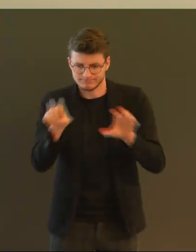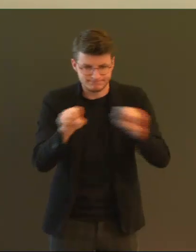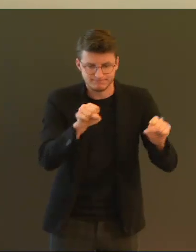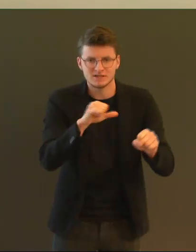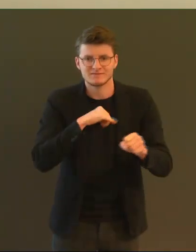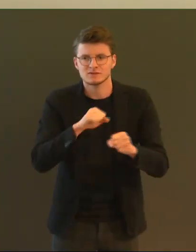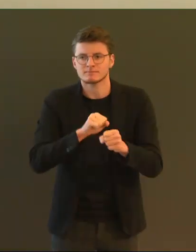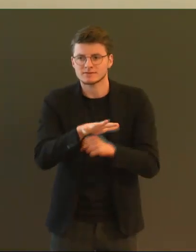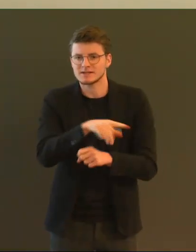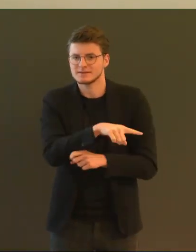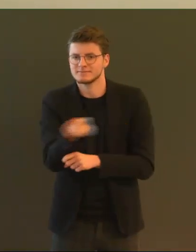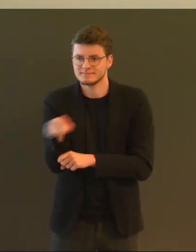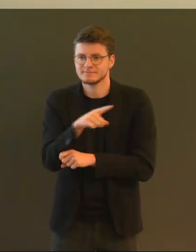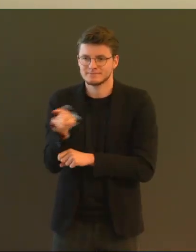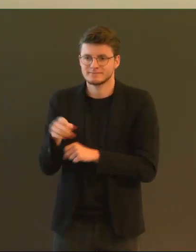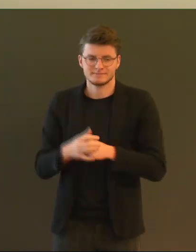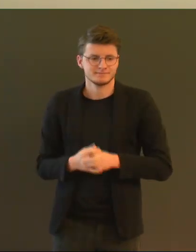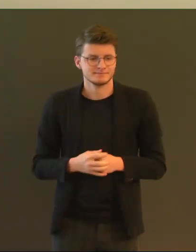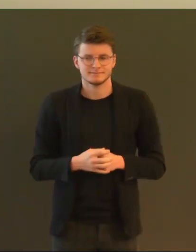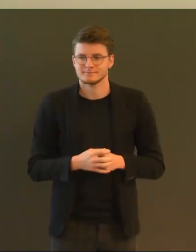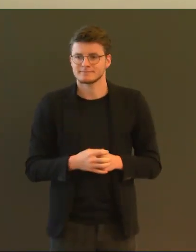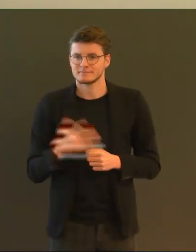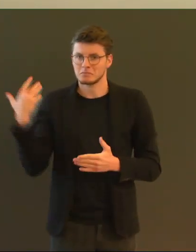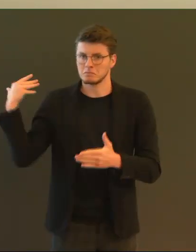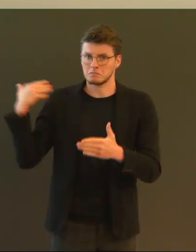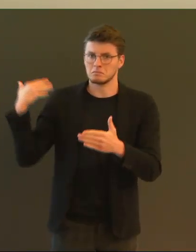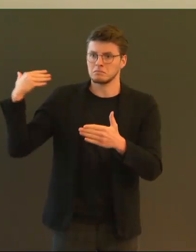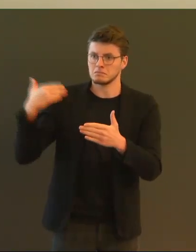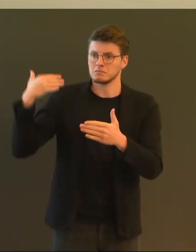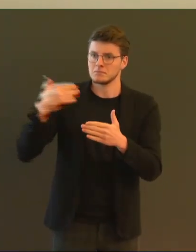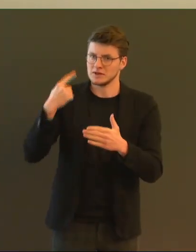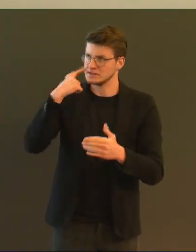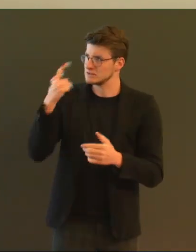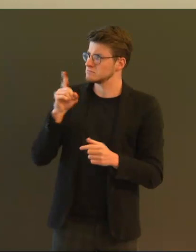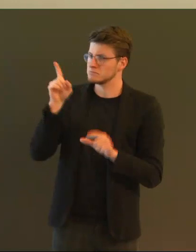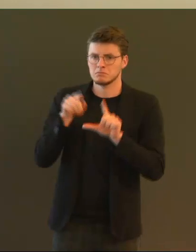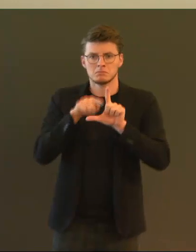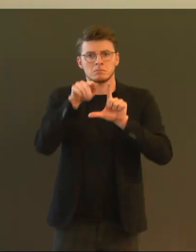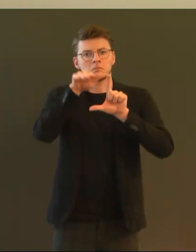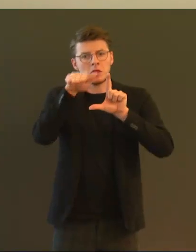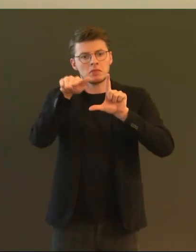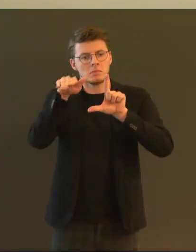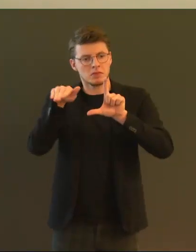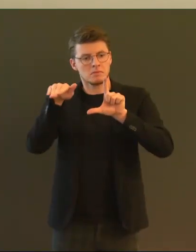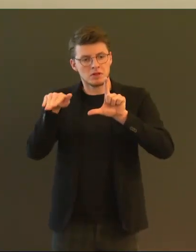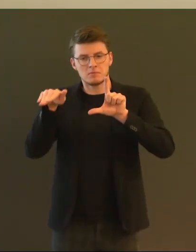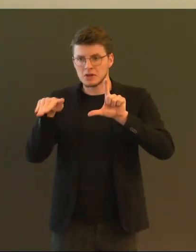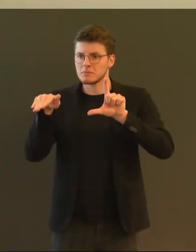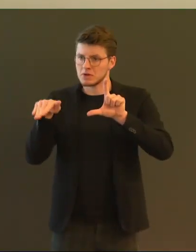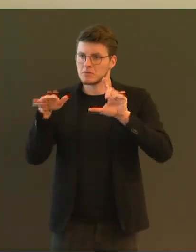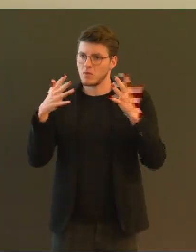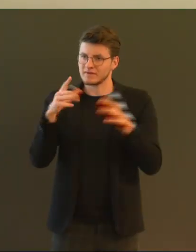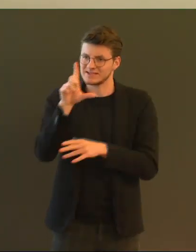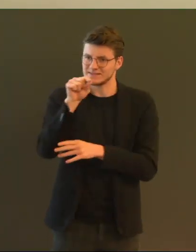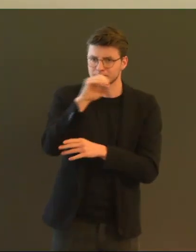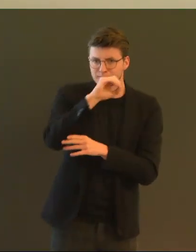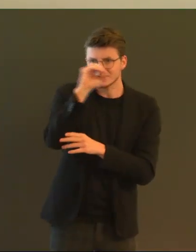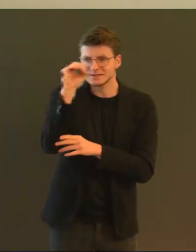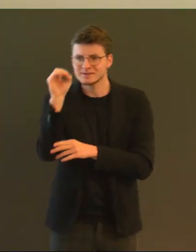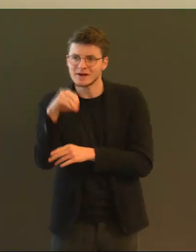voorbije dagen blijft de trend van het aantal besmettingen dalend en neemt af met ongeveer 10% per